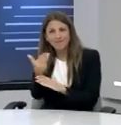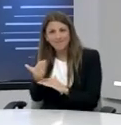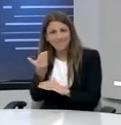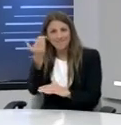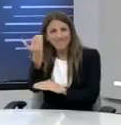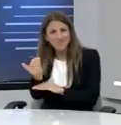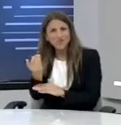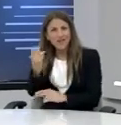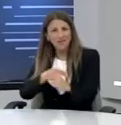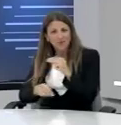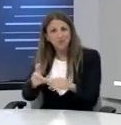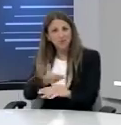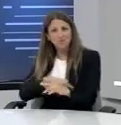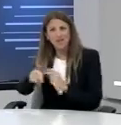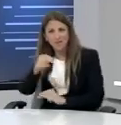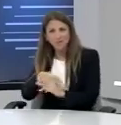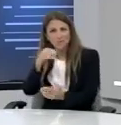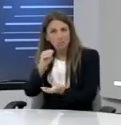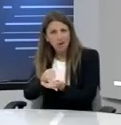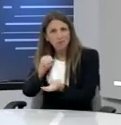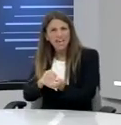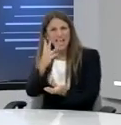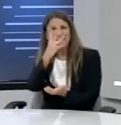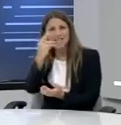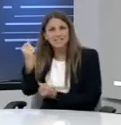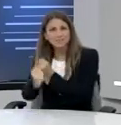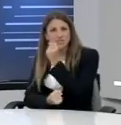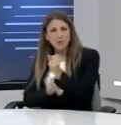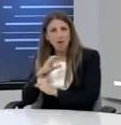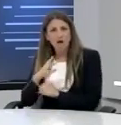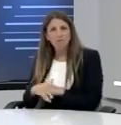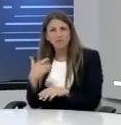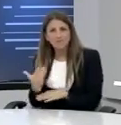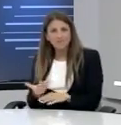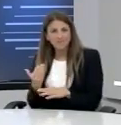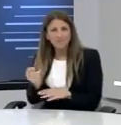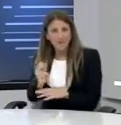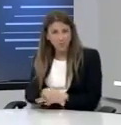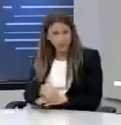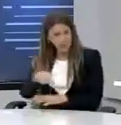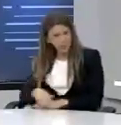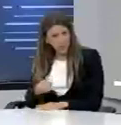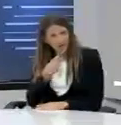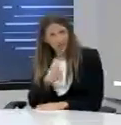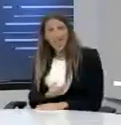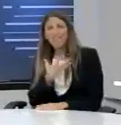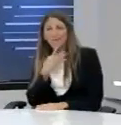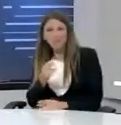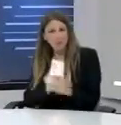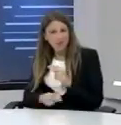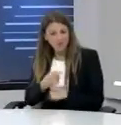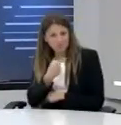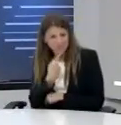μέρα που εξελέγει πρόεδρος του κόμματός του και επί 3,5 χρόνια ζήταγε εκλογές. Και μας λέτε τώρα γιατί κάνατε